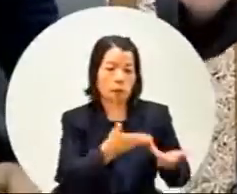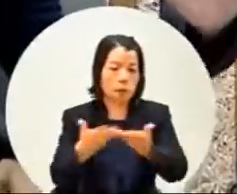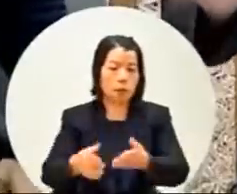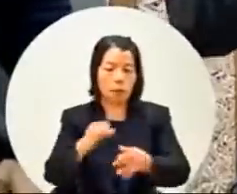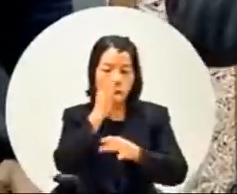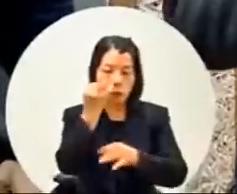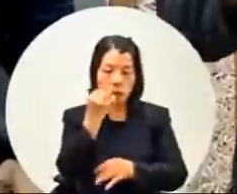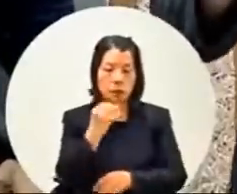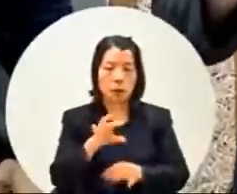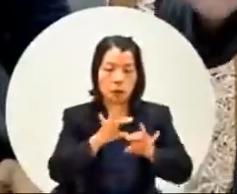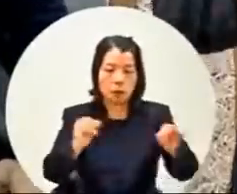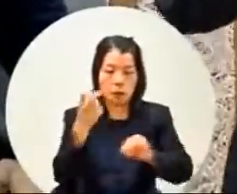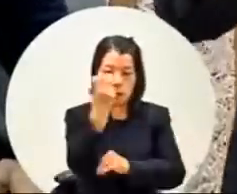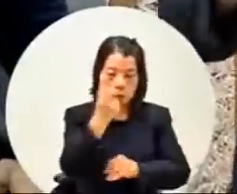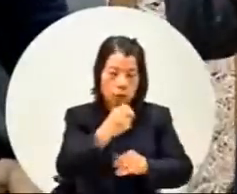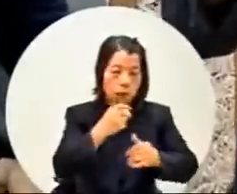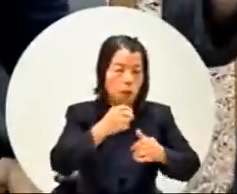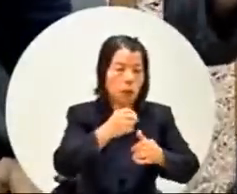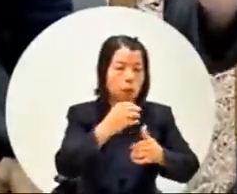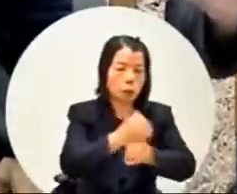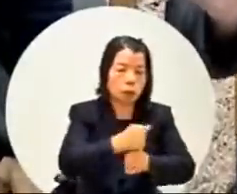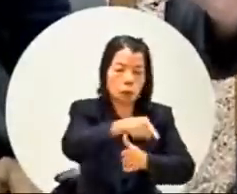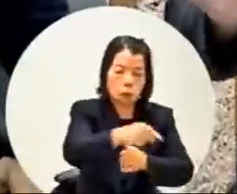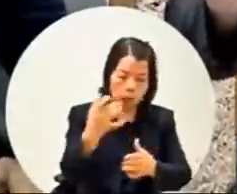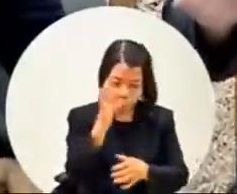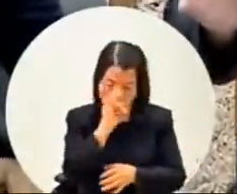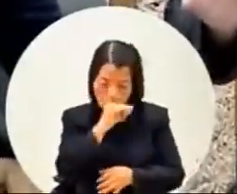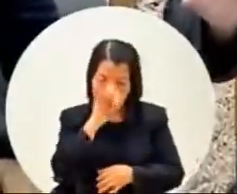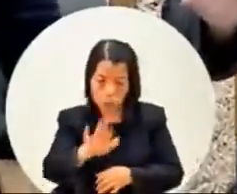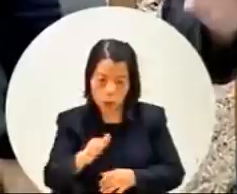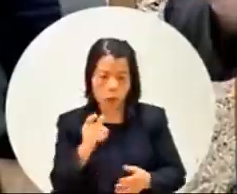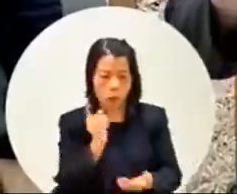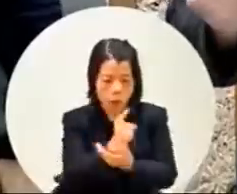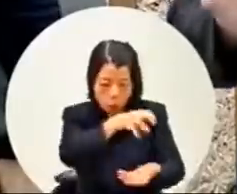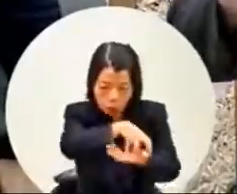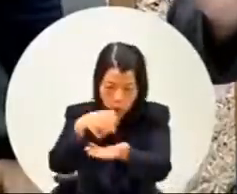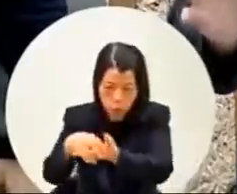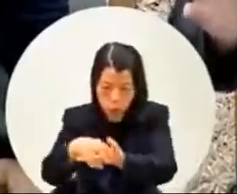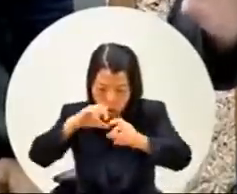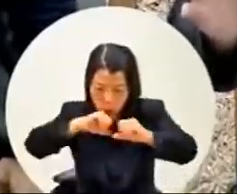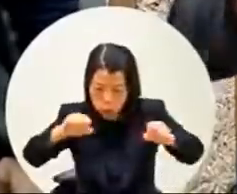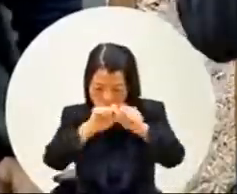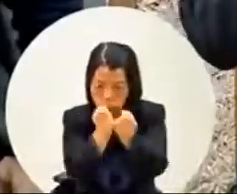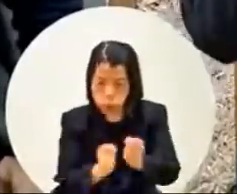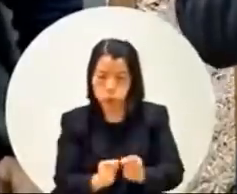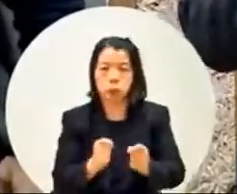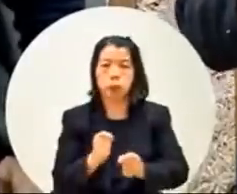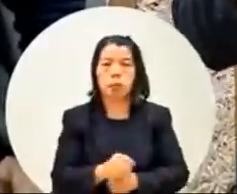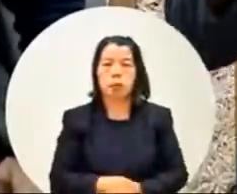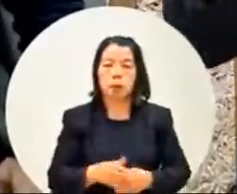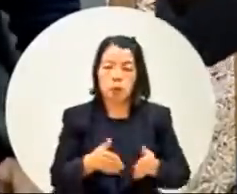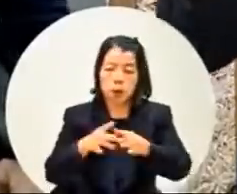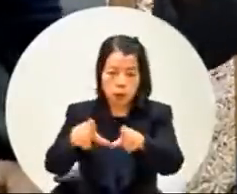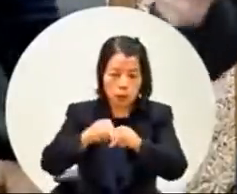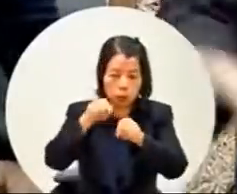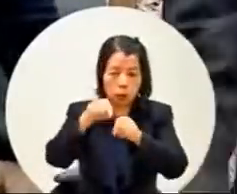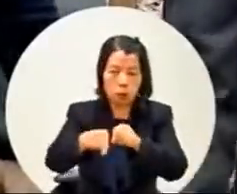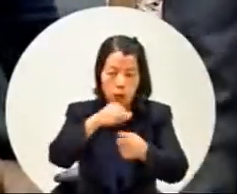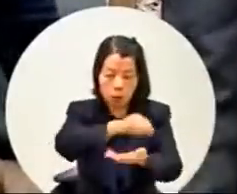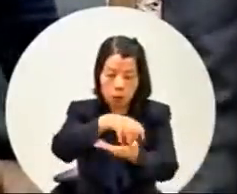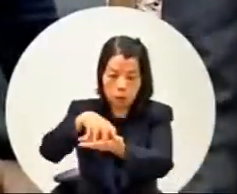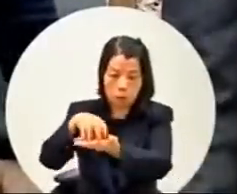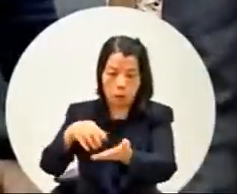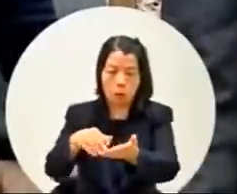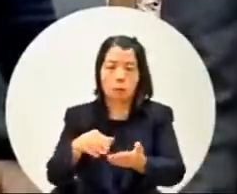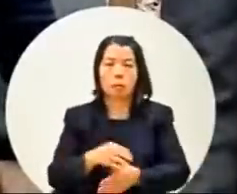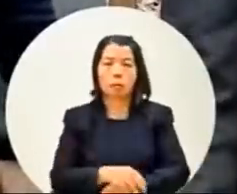地检署依照他相关的一个市政，他认为还没有办法，就是依照现在的他所掌握的